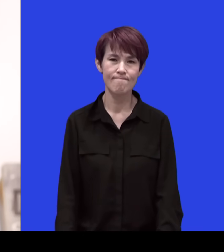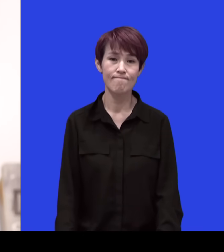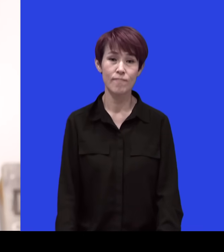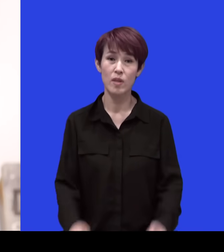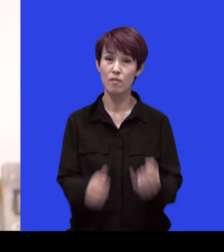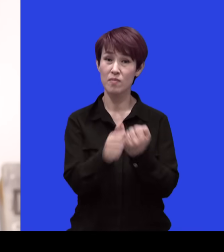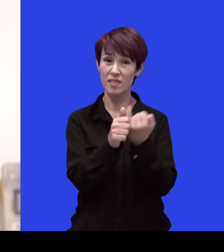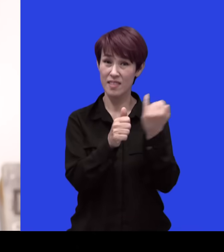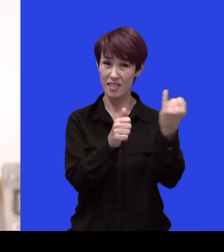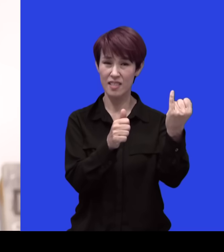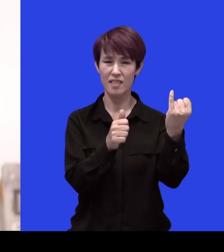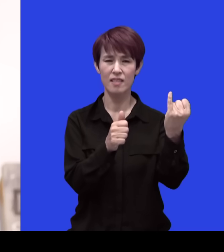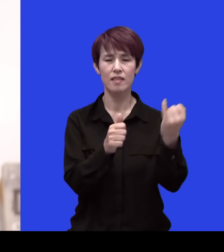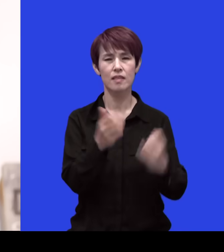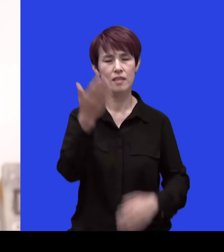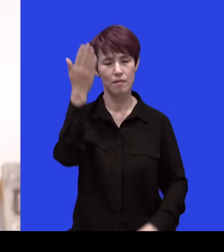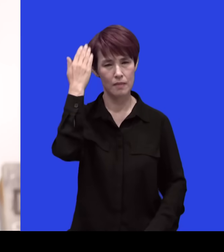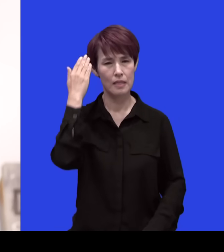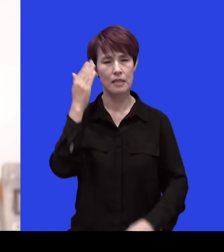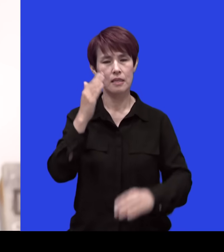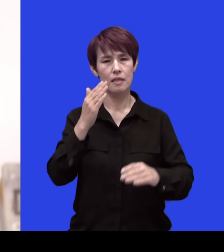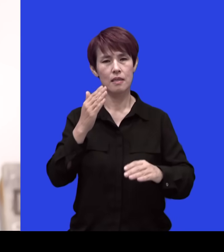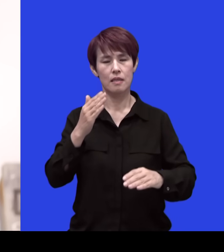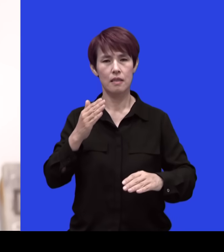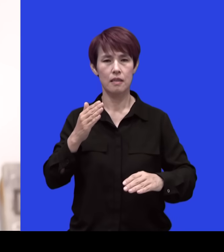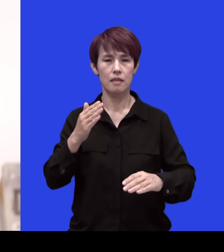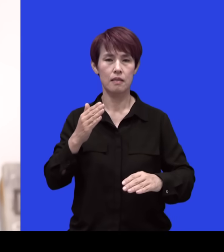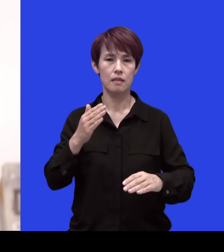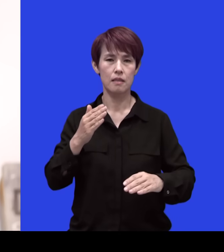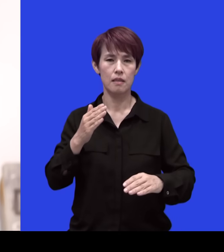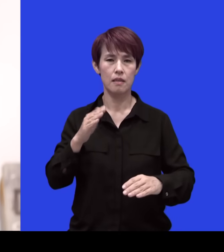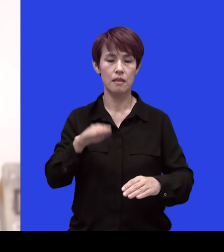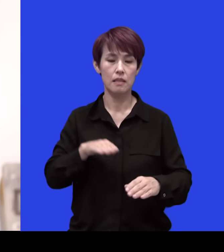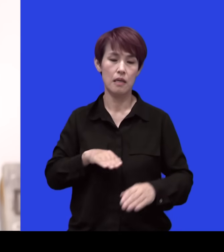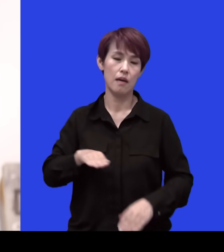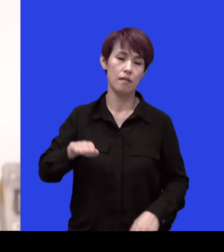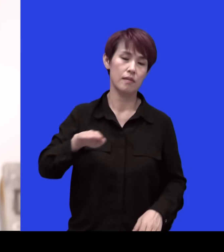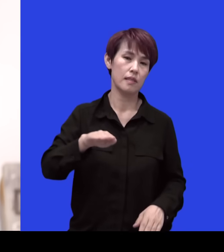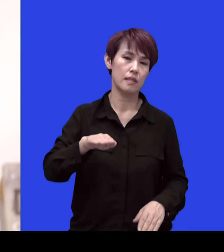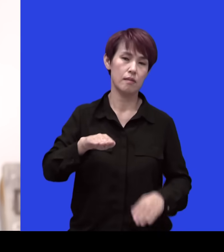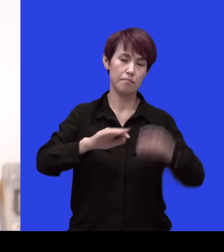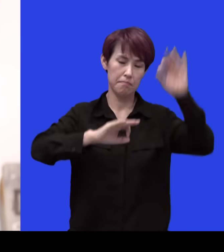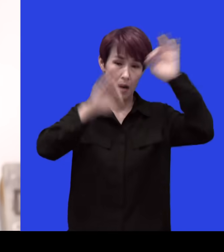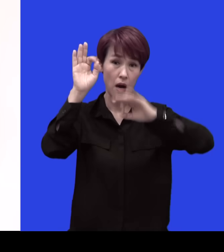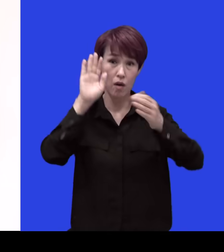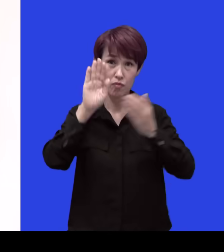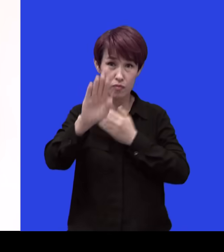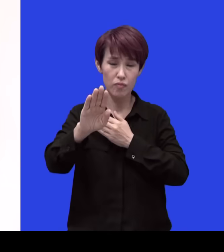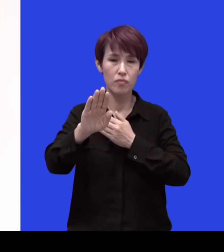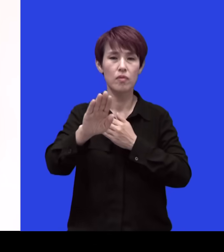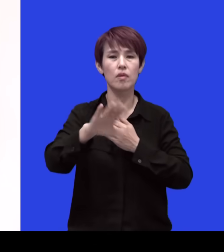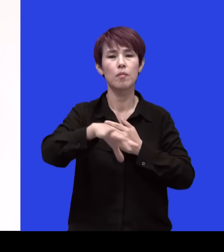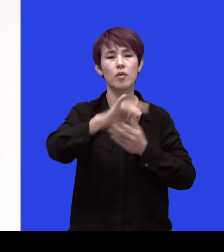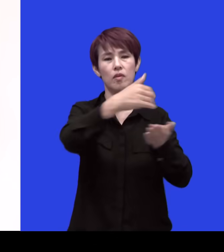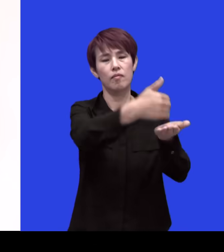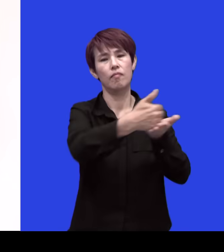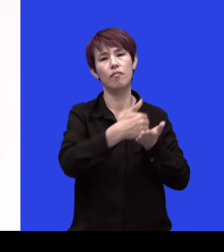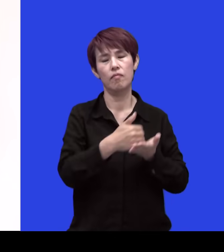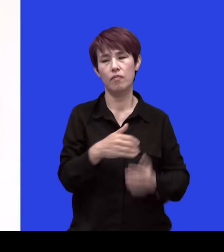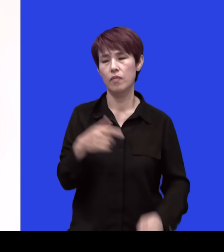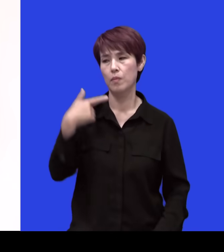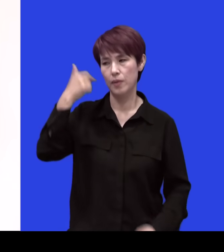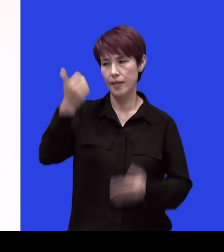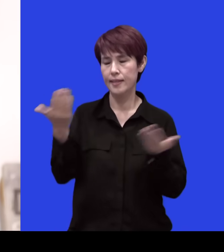집사람이 그때 사고가 나고 나서 네, 우리 집사람이 예. 먼저 예, 목회합시다.